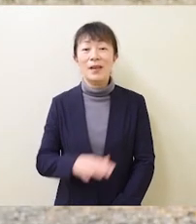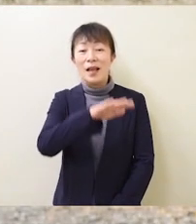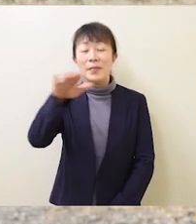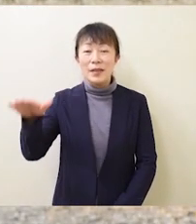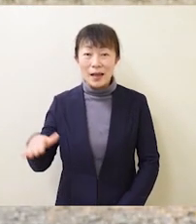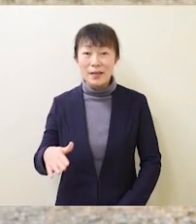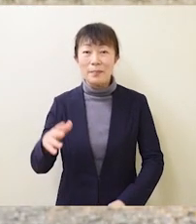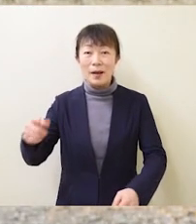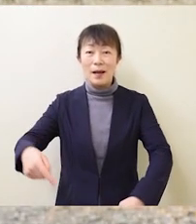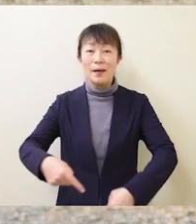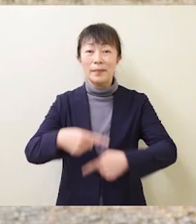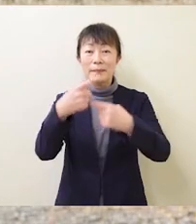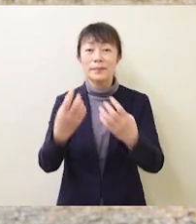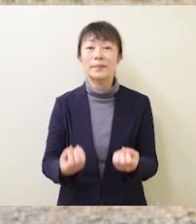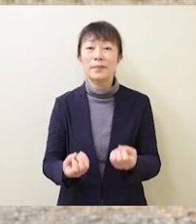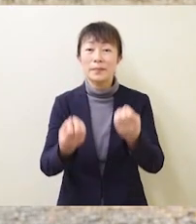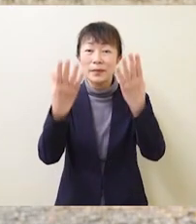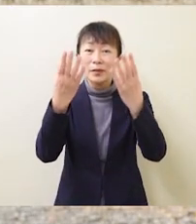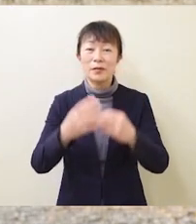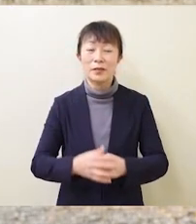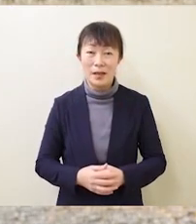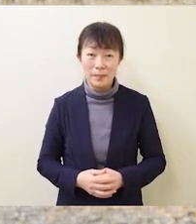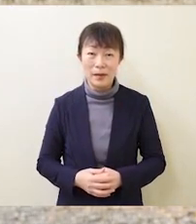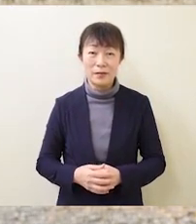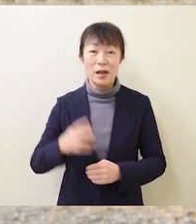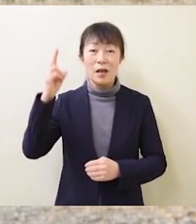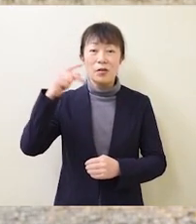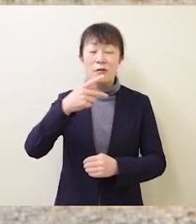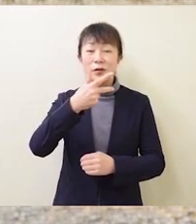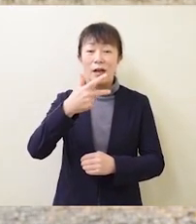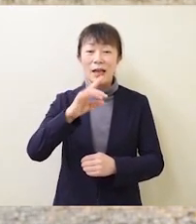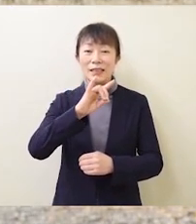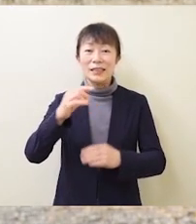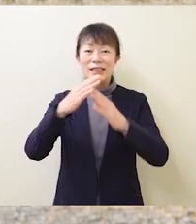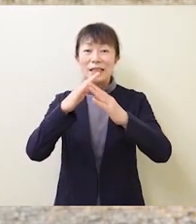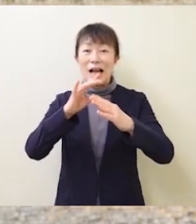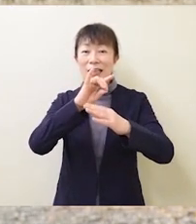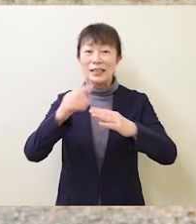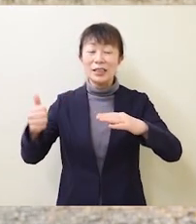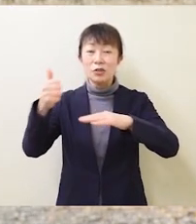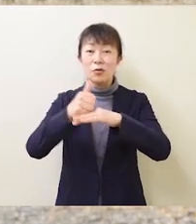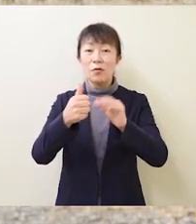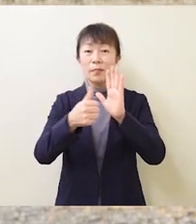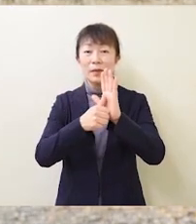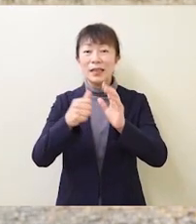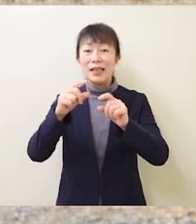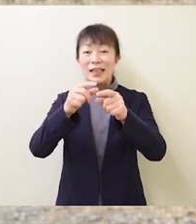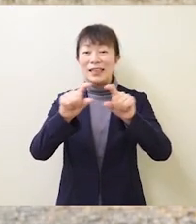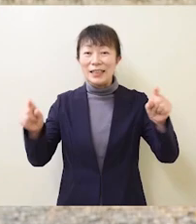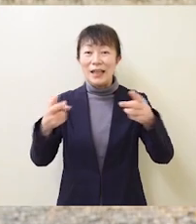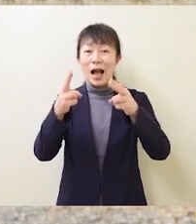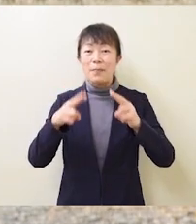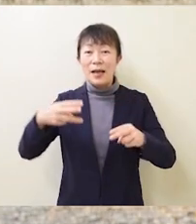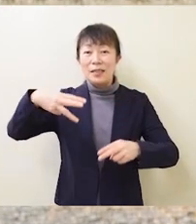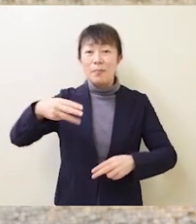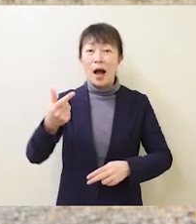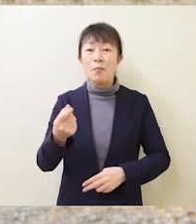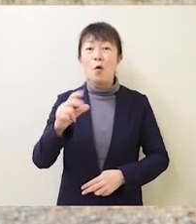皆様、新年明けましておめでとうございます。横須賀市議会議長の板橋守です。